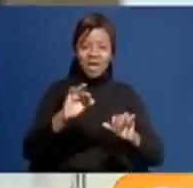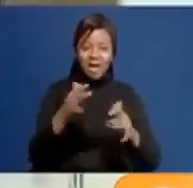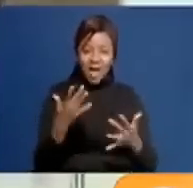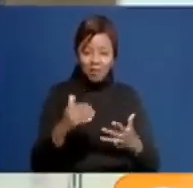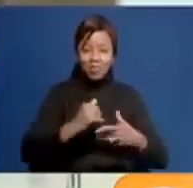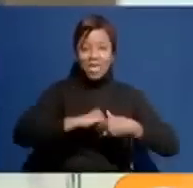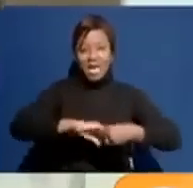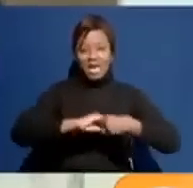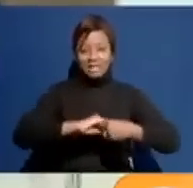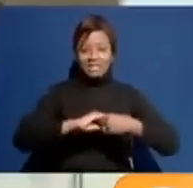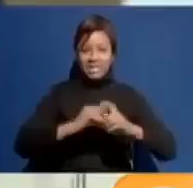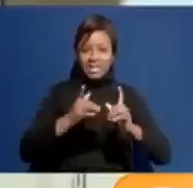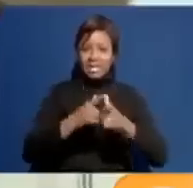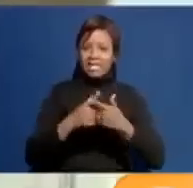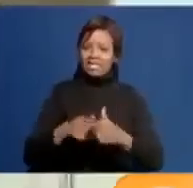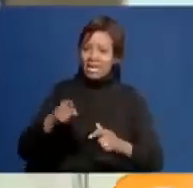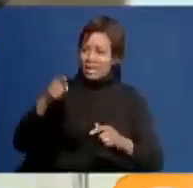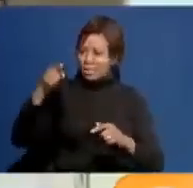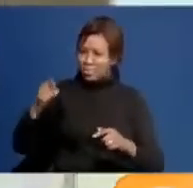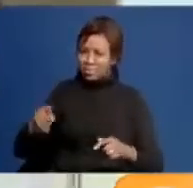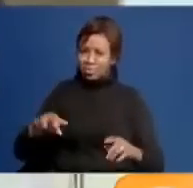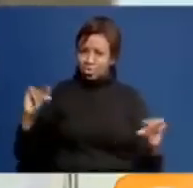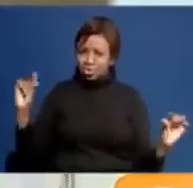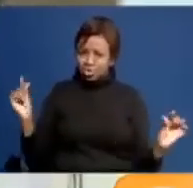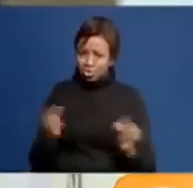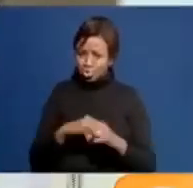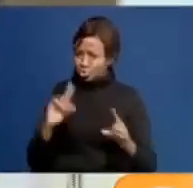pale ulitokea, ukapita kwa sisi